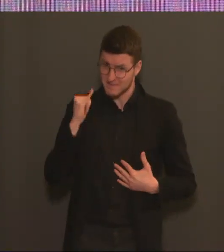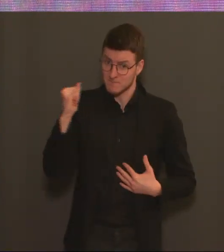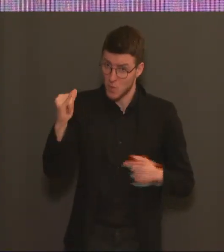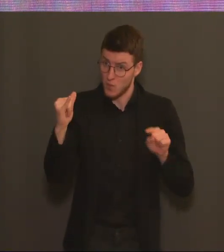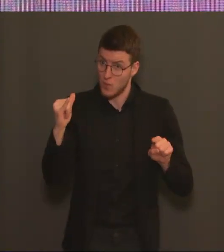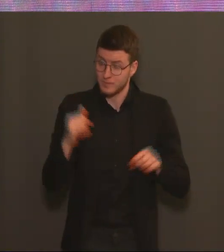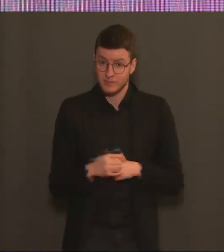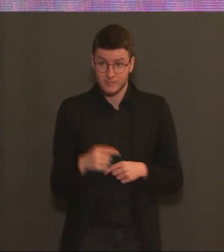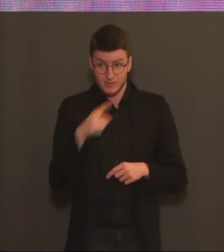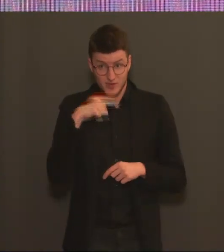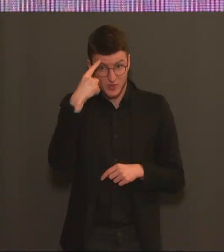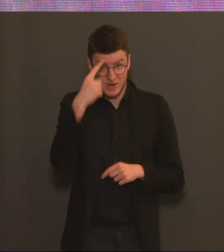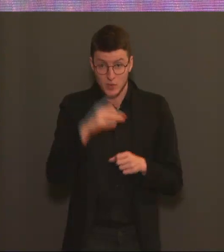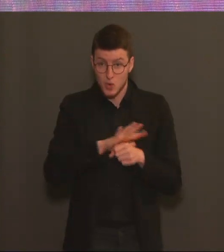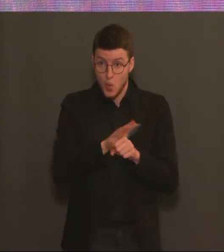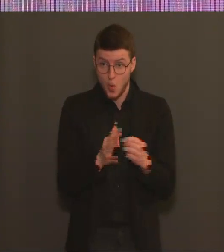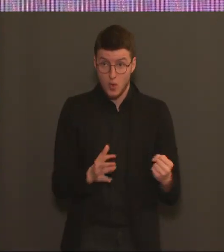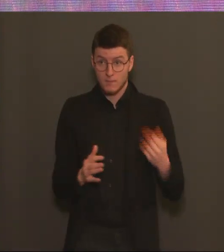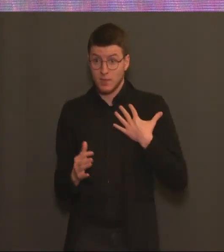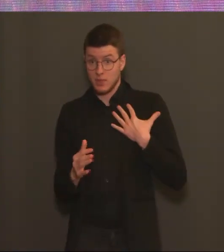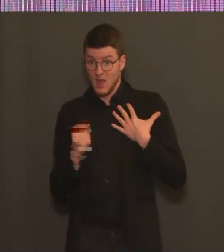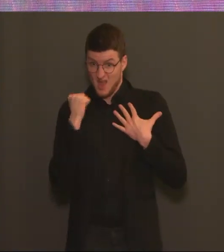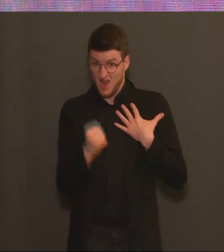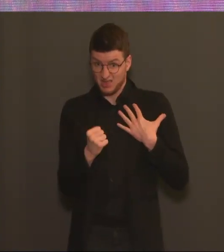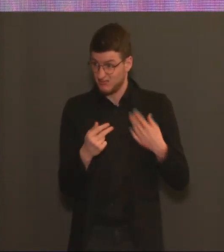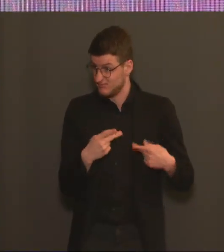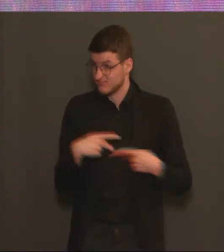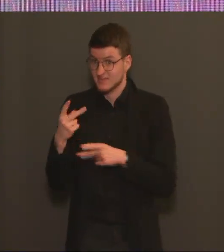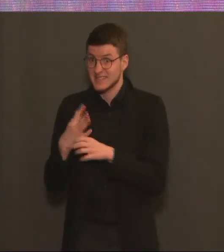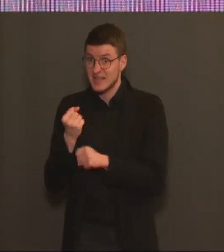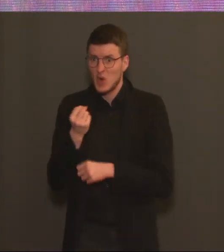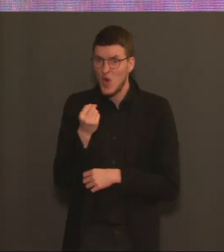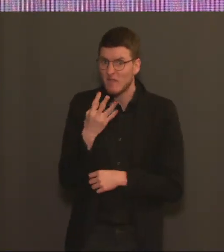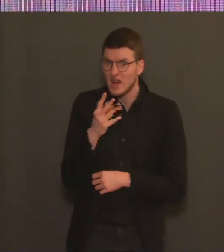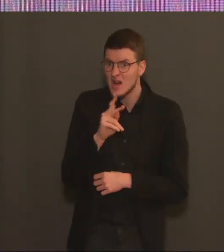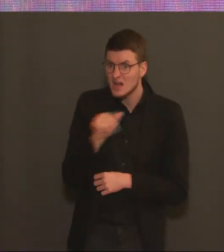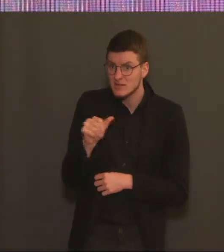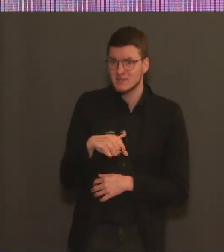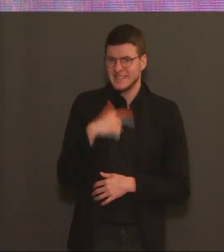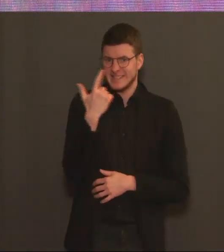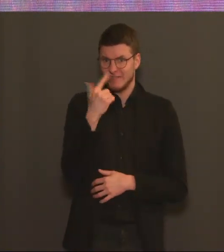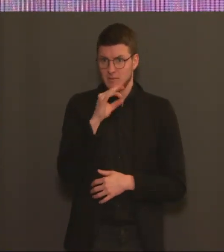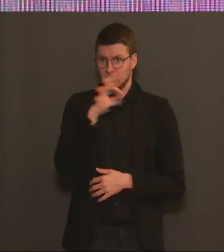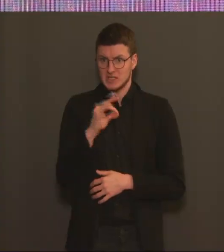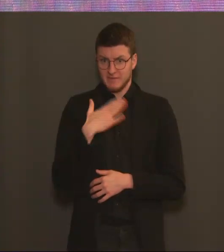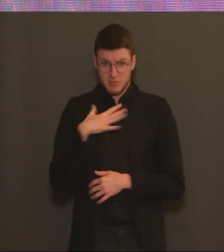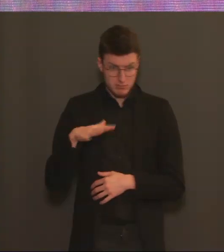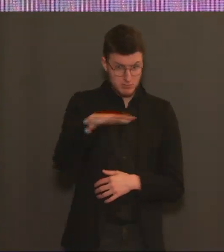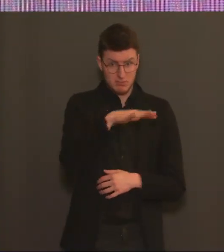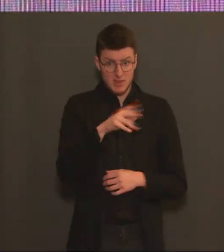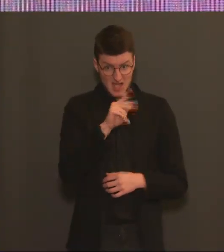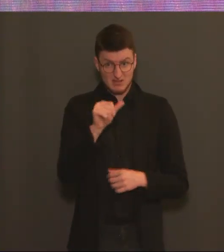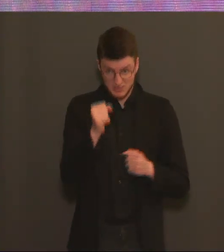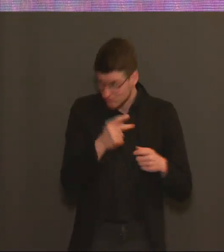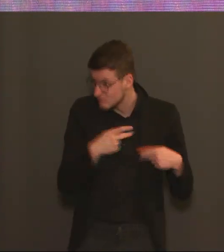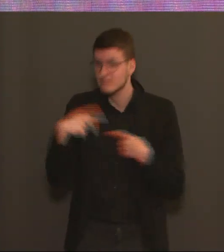het ziekenhuis kan doen belanden. Dat is het geval voor 7% van de gekende besmettingen. En we weten dat het